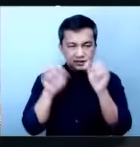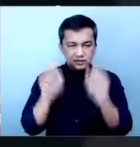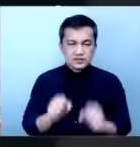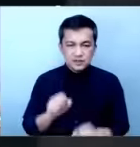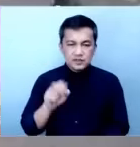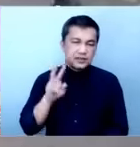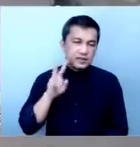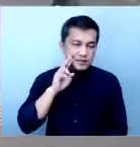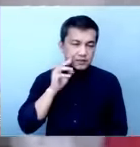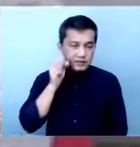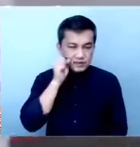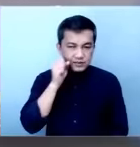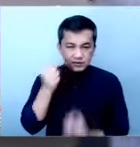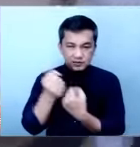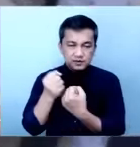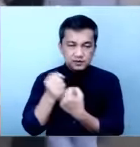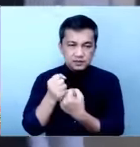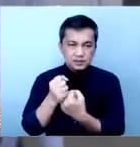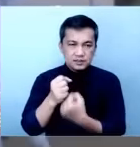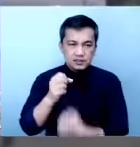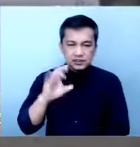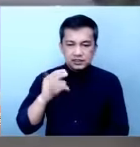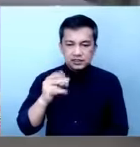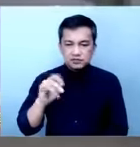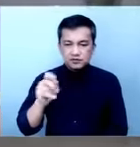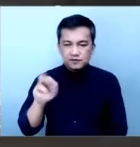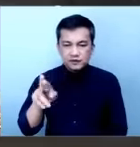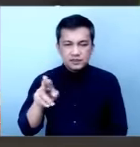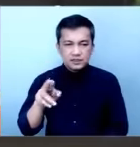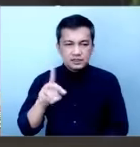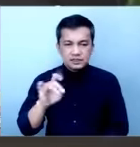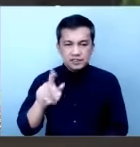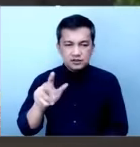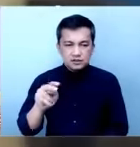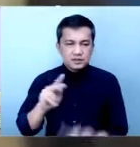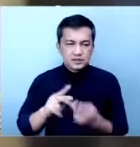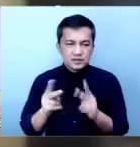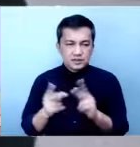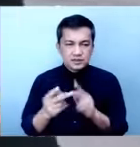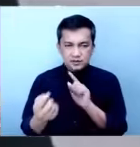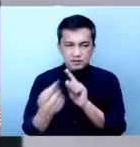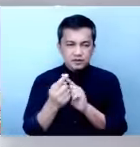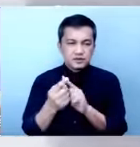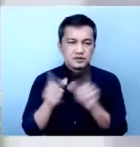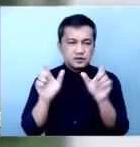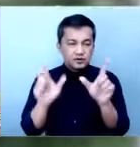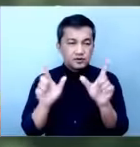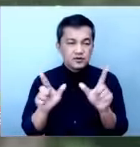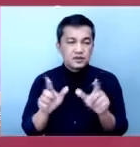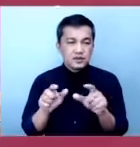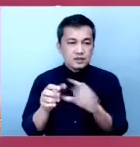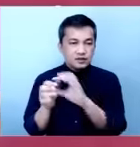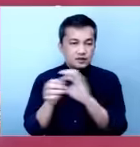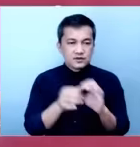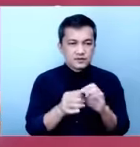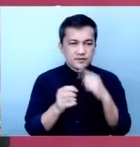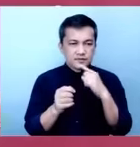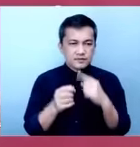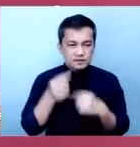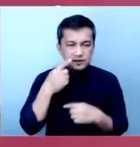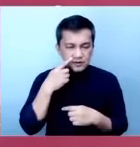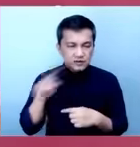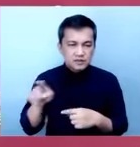mga sumusuporta kay Christopher De Leon. Nakatambal niya sa pelikulang When I Met You and Tokyo. Kaugnayan sa umano'y pang-i-snap ng